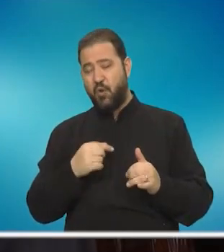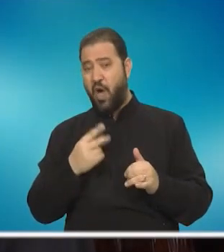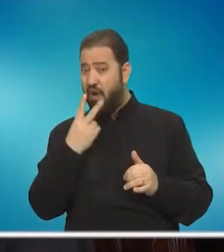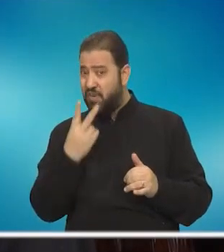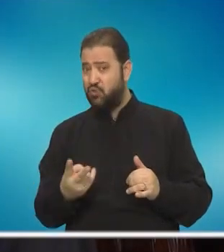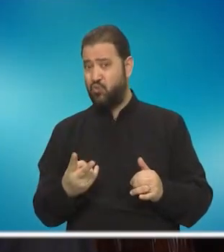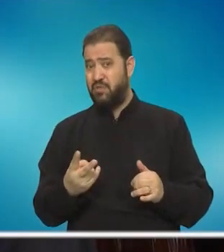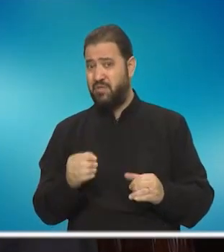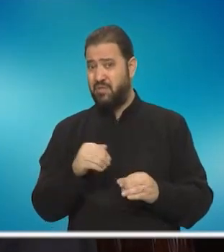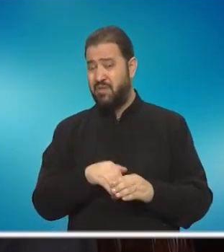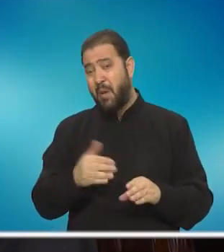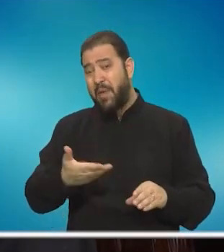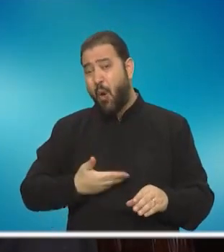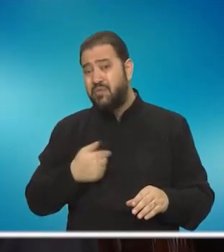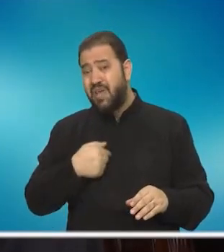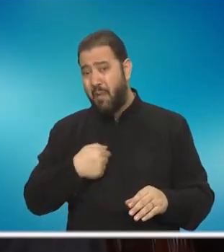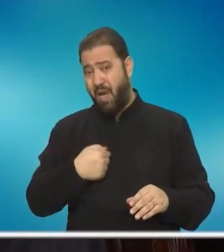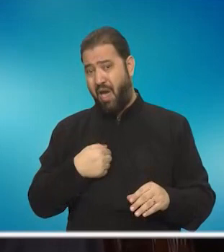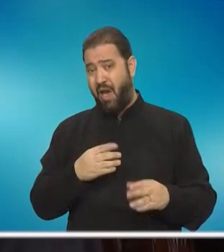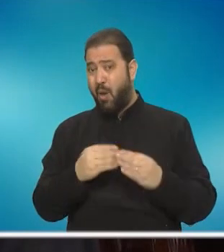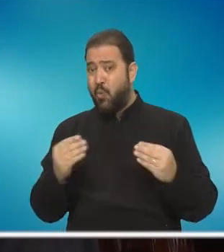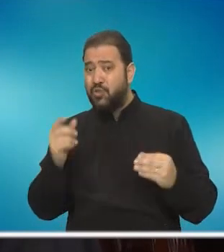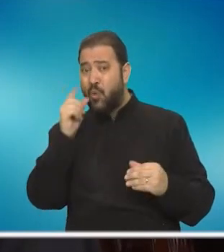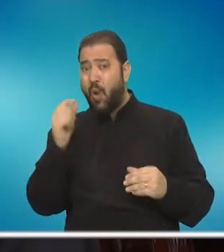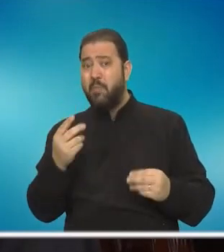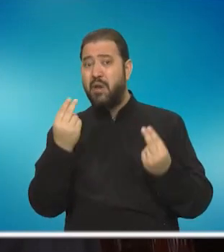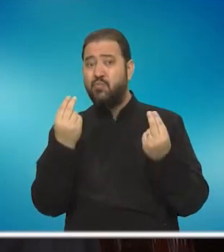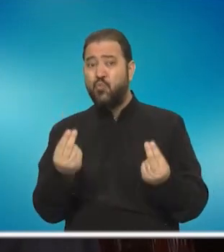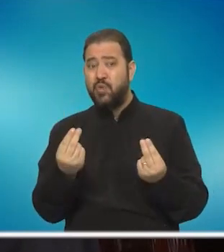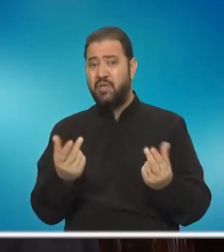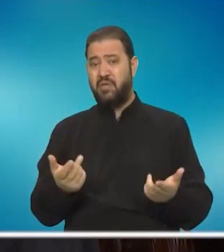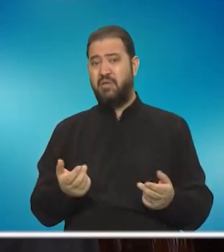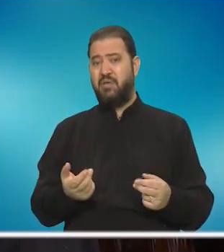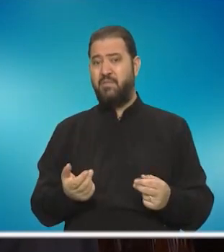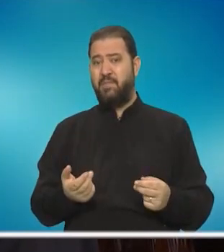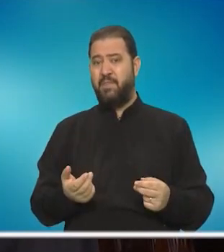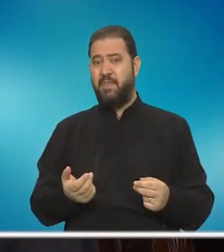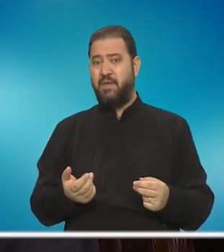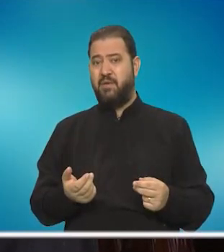am putut vedea că mulți oameni foarte buni cu